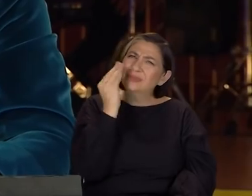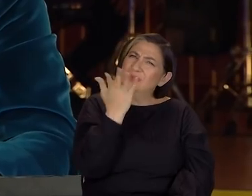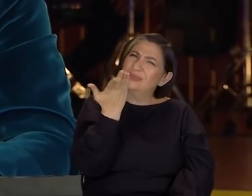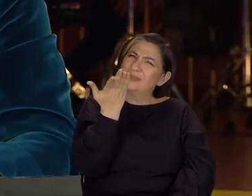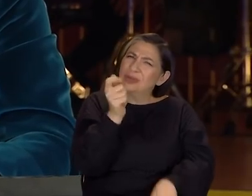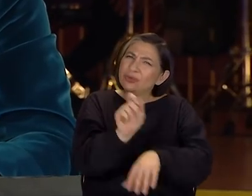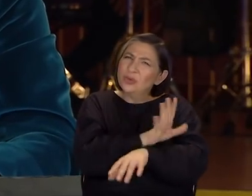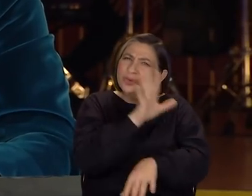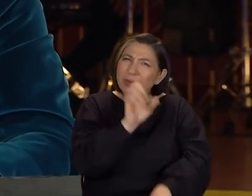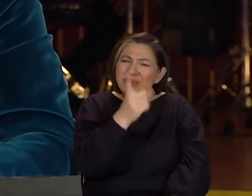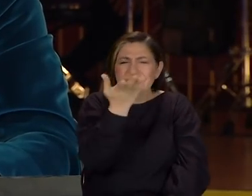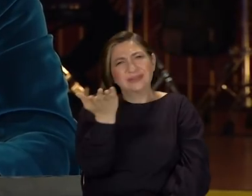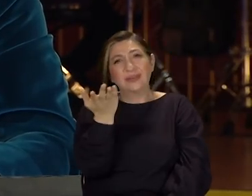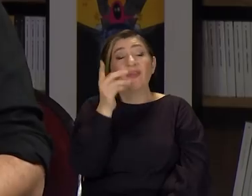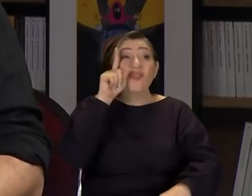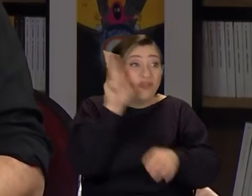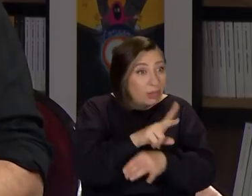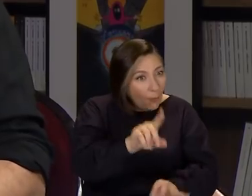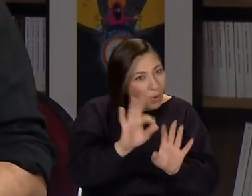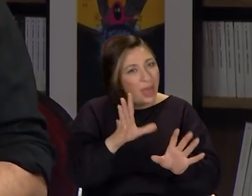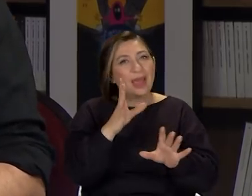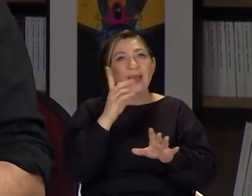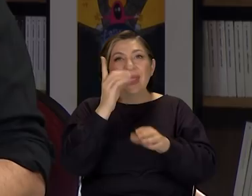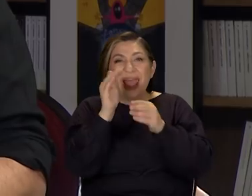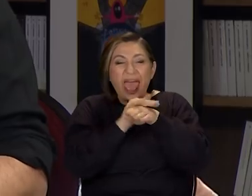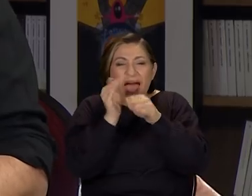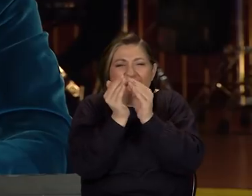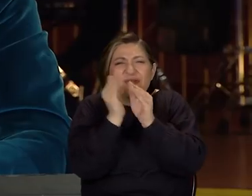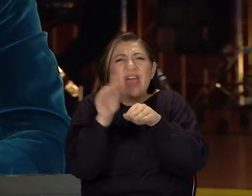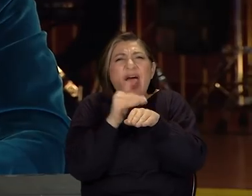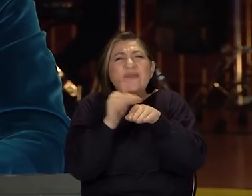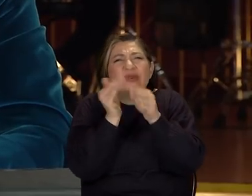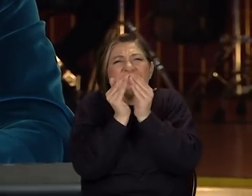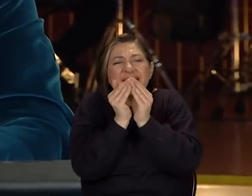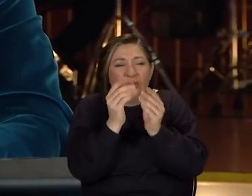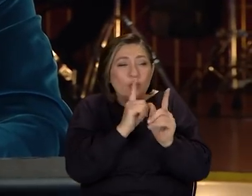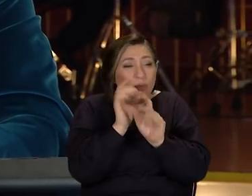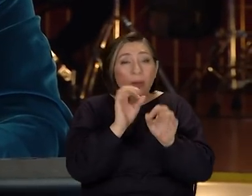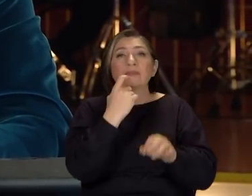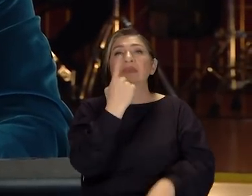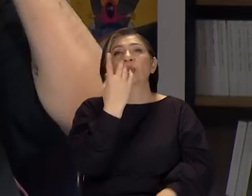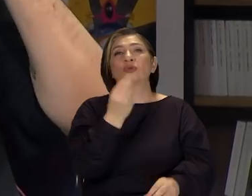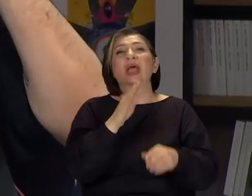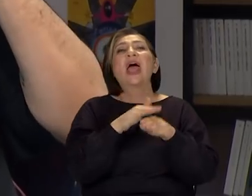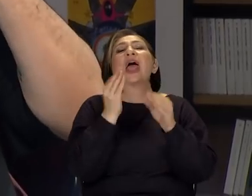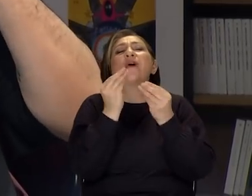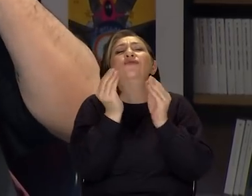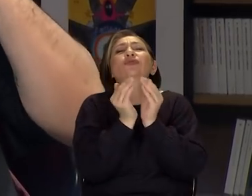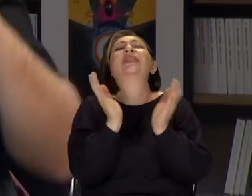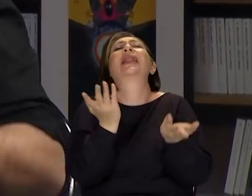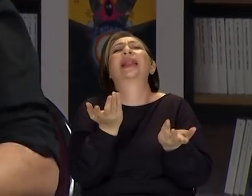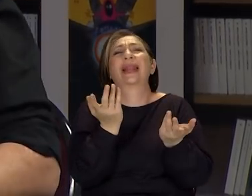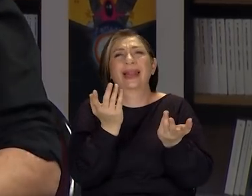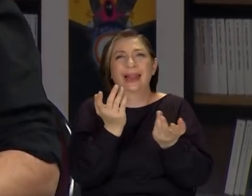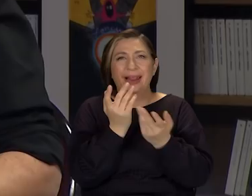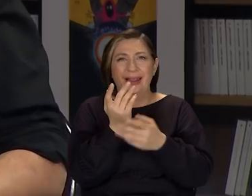kadar duygulu musunuz ya? Vallahi ya? Billahi öyle. Abi ya, bir gerçekten yavru öyle. Kediye doğum gününü kutlamak maksadı. Yok, bir yaşına değil. Girmiş artık. Yavru değildi. Ha, peki. Ha,